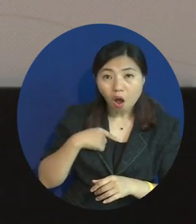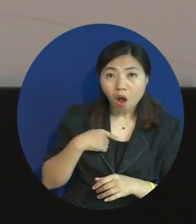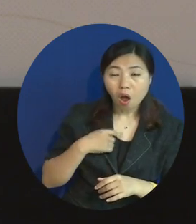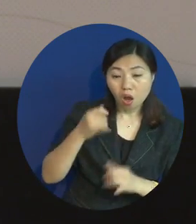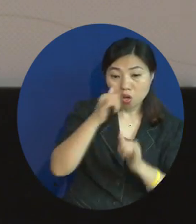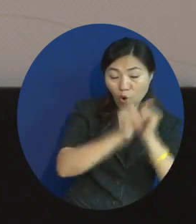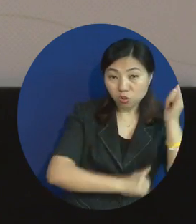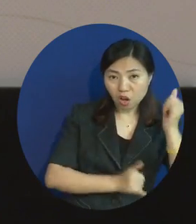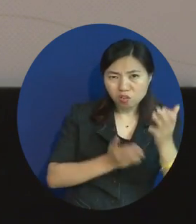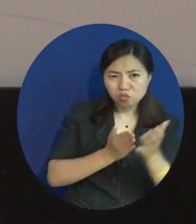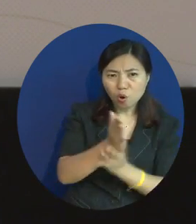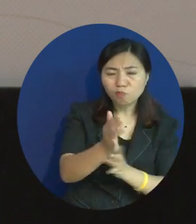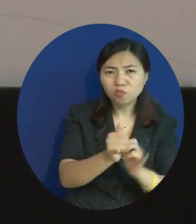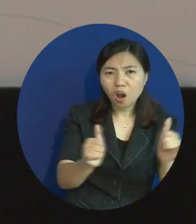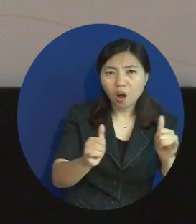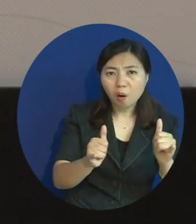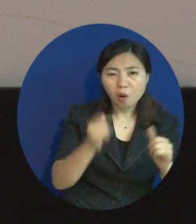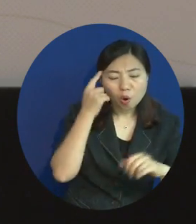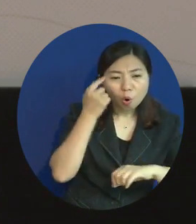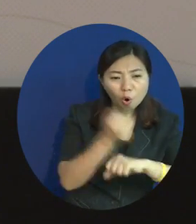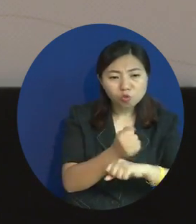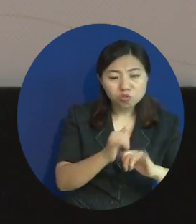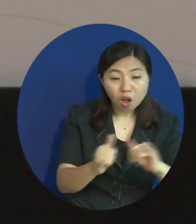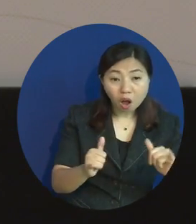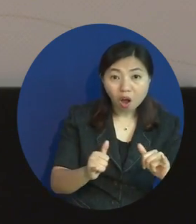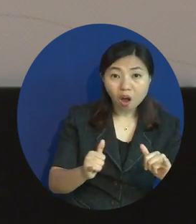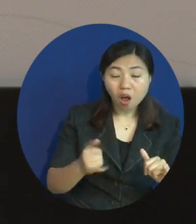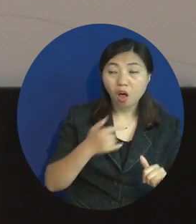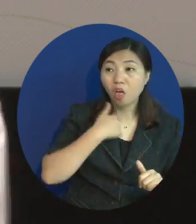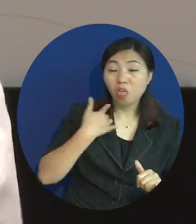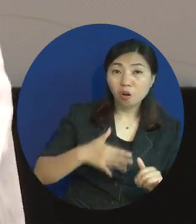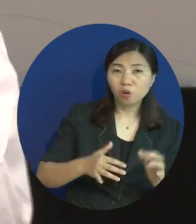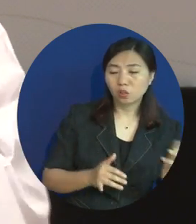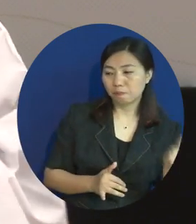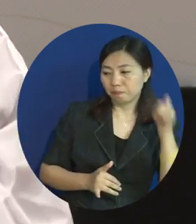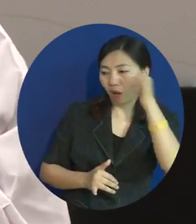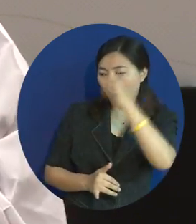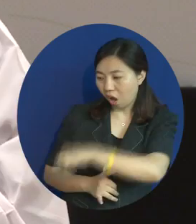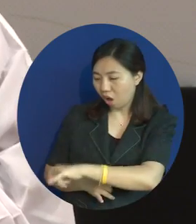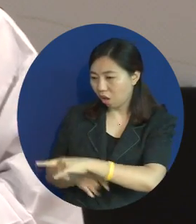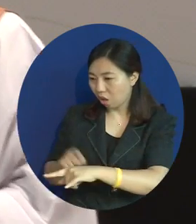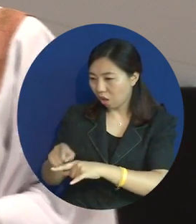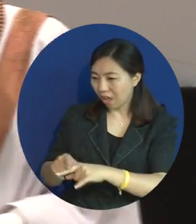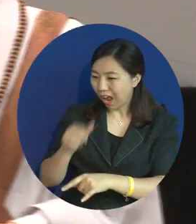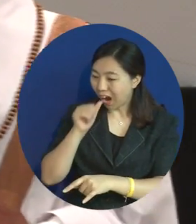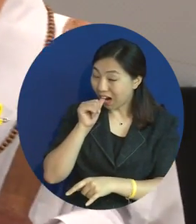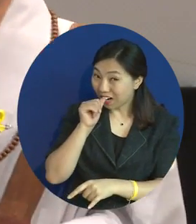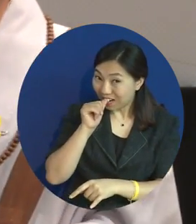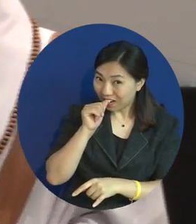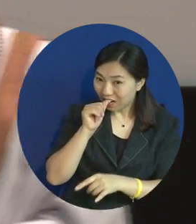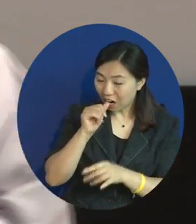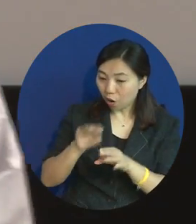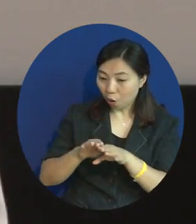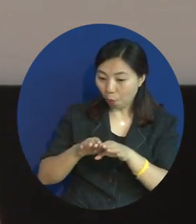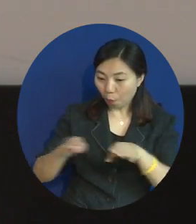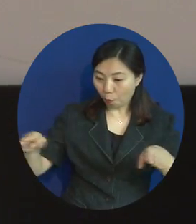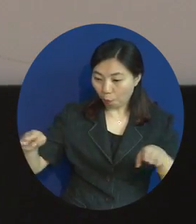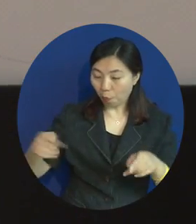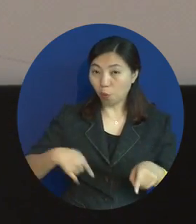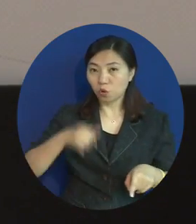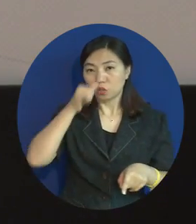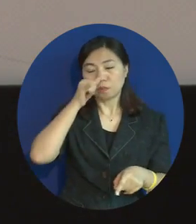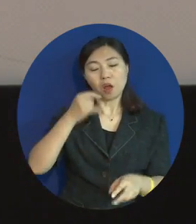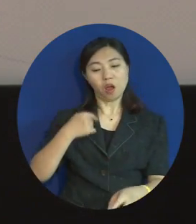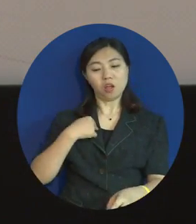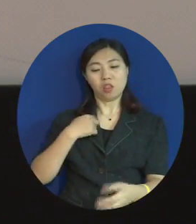역사학자도 못 가본대. 그 진짜인지 가서 현장에 가서 확인해보고 석관, 6천년 전 석관이 있다면 내가 들어가 이래 누워도